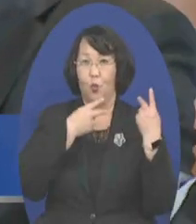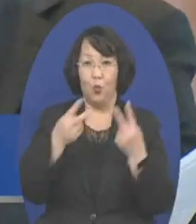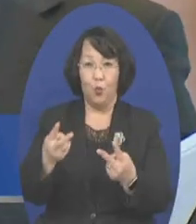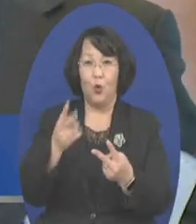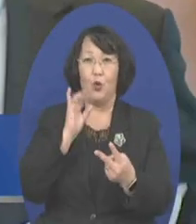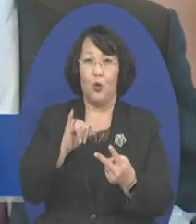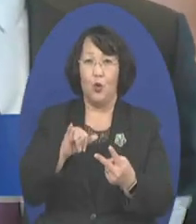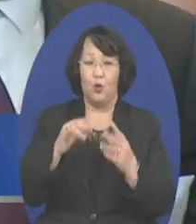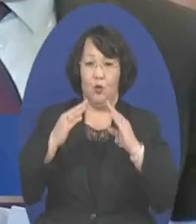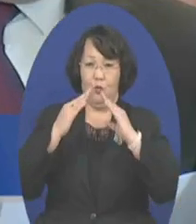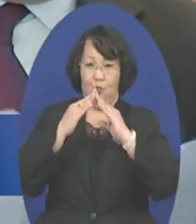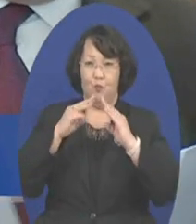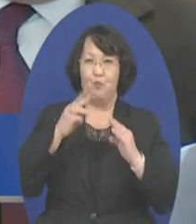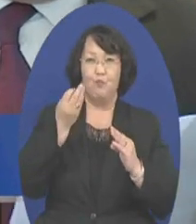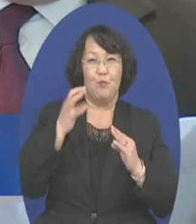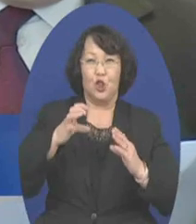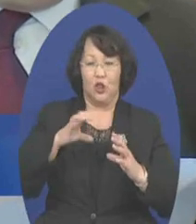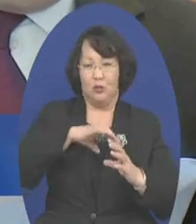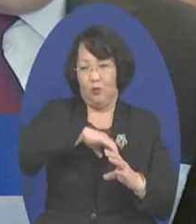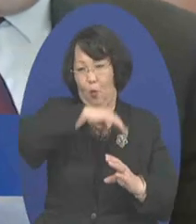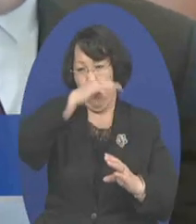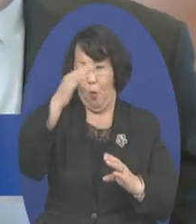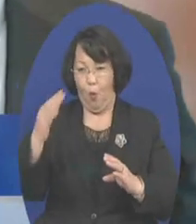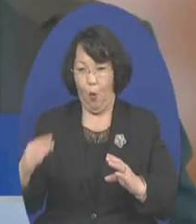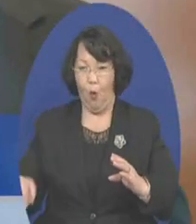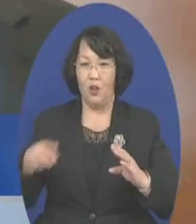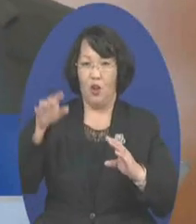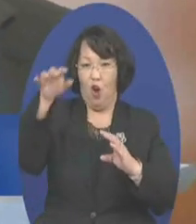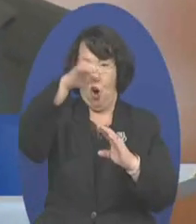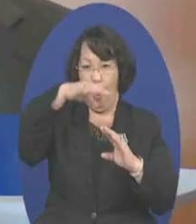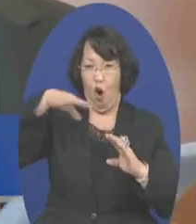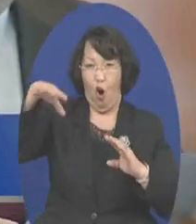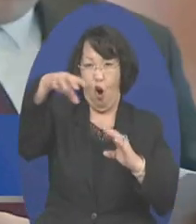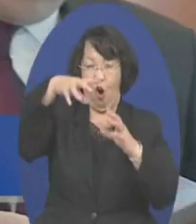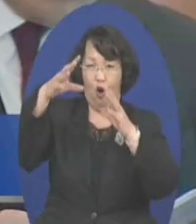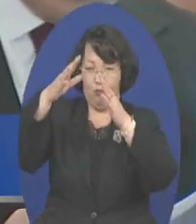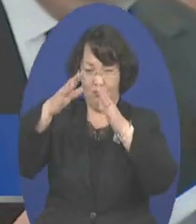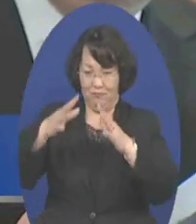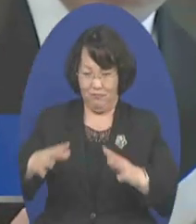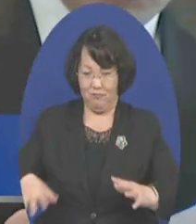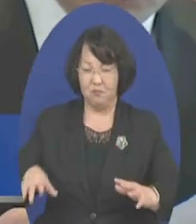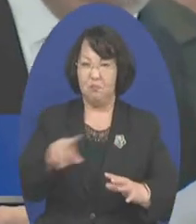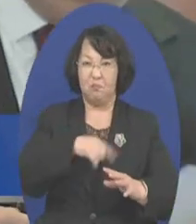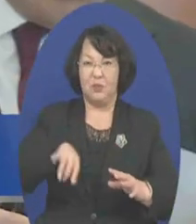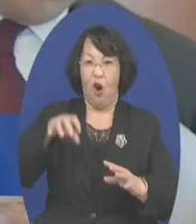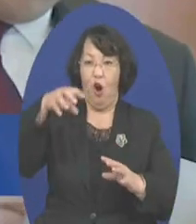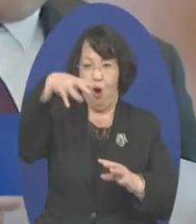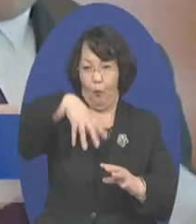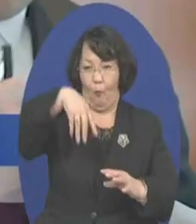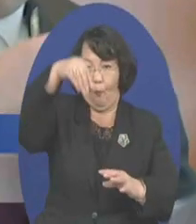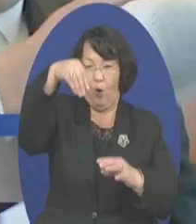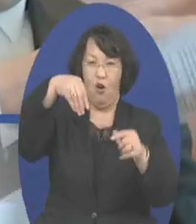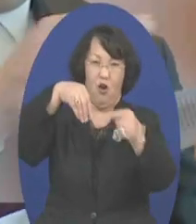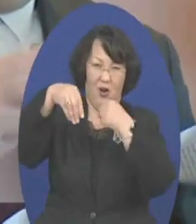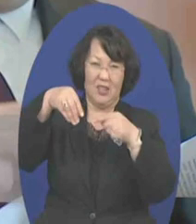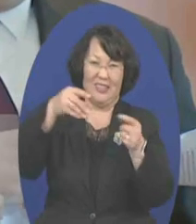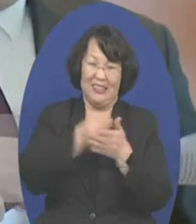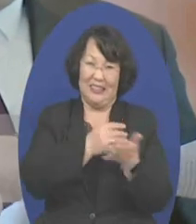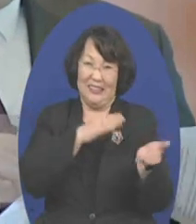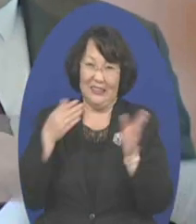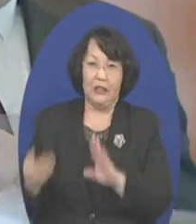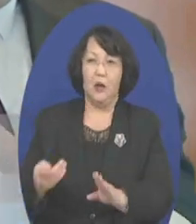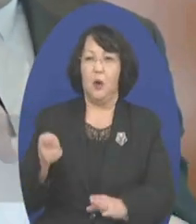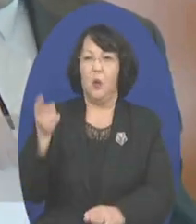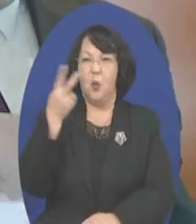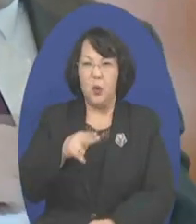зөвхөн одоо мөсөн уулын орой. Үүний цаана одоо бидрийн одоо нарийн тооцоогүй тийм үйлчлэг байхаа үүсэхгүй хүнд суртал бий болгож байгаа,